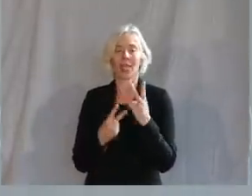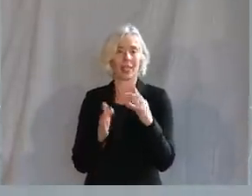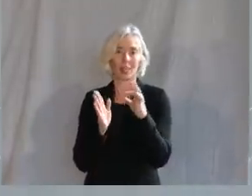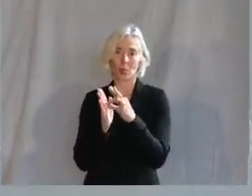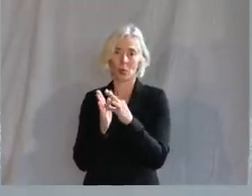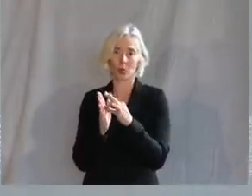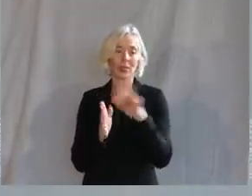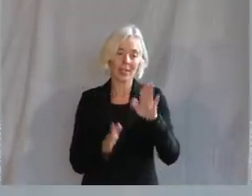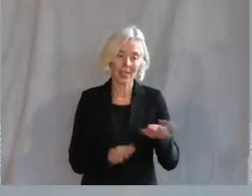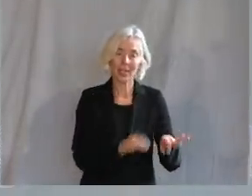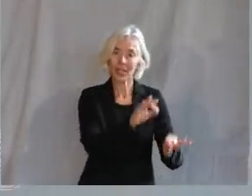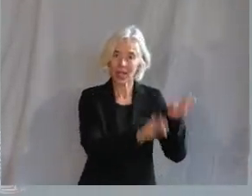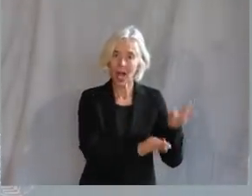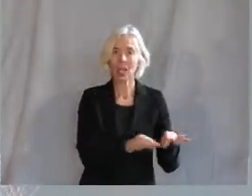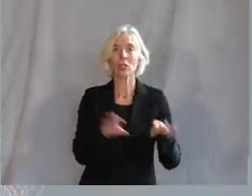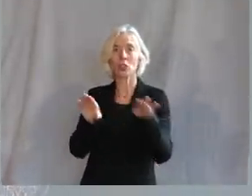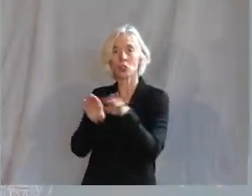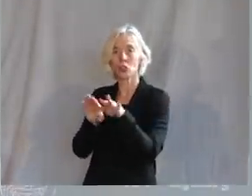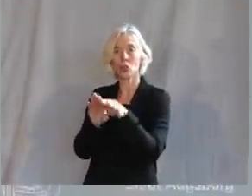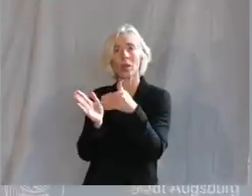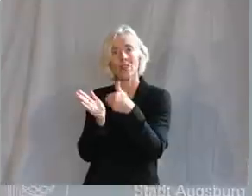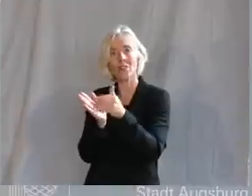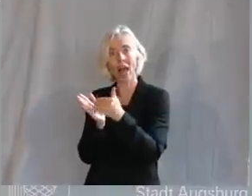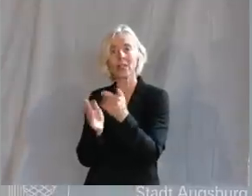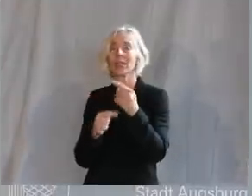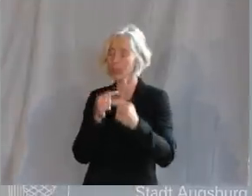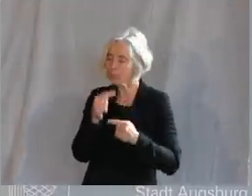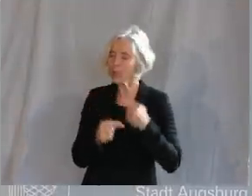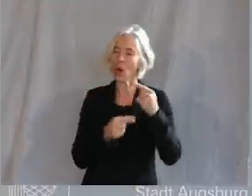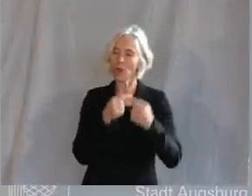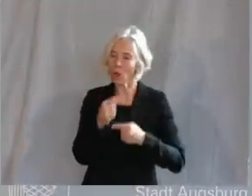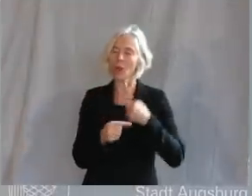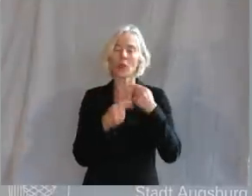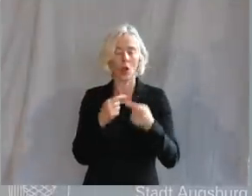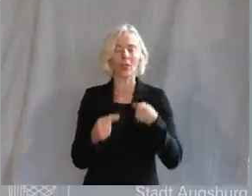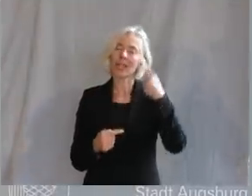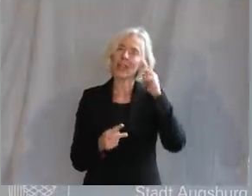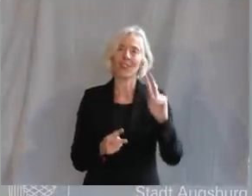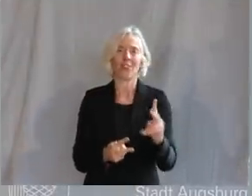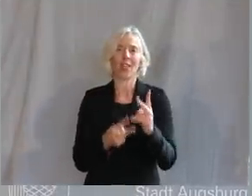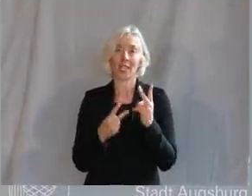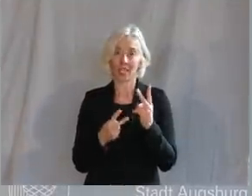Schulbetrieb weiterlaufen kann, auch in dieser Corona-Zeit, weil ich einfach aus vielen Gesprächen mit Eltern weiß,